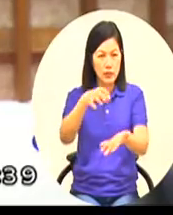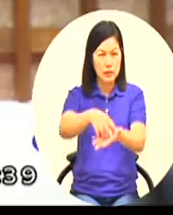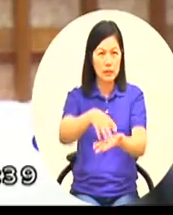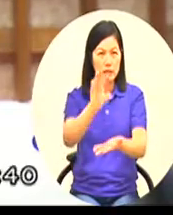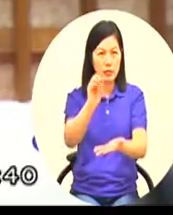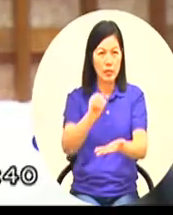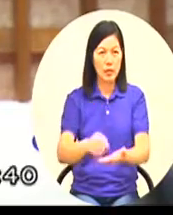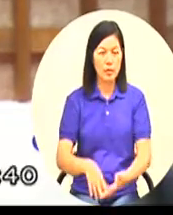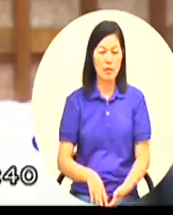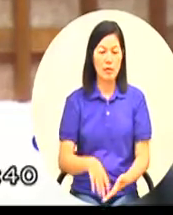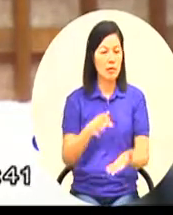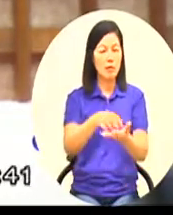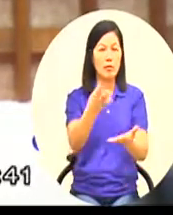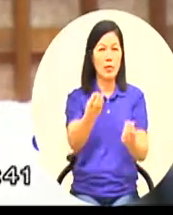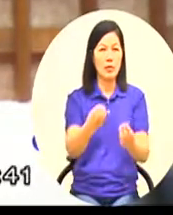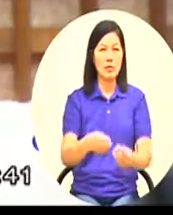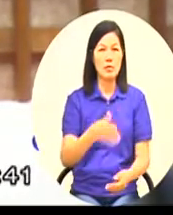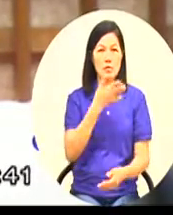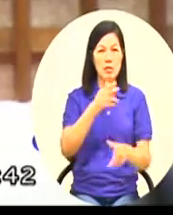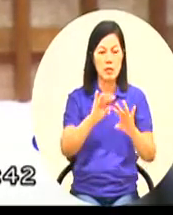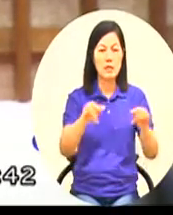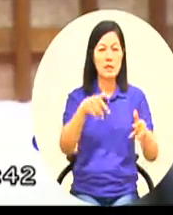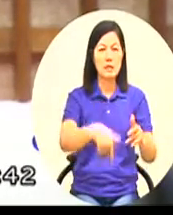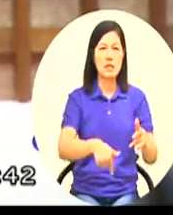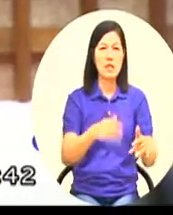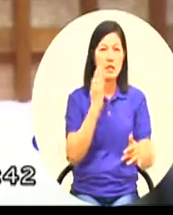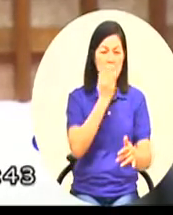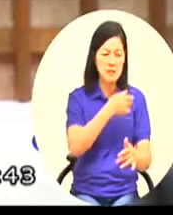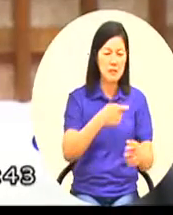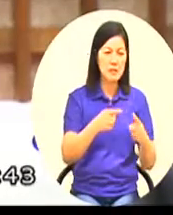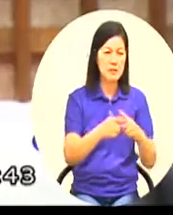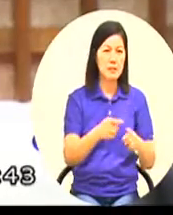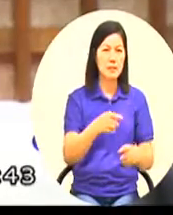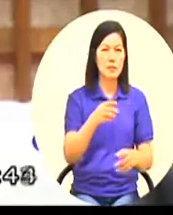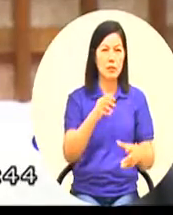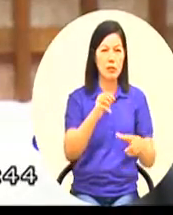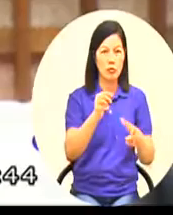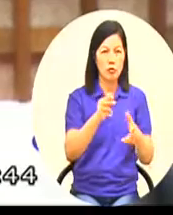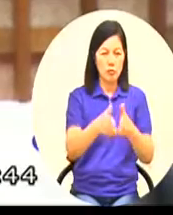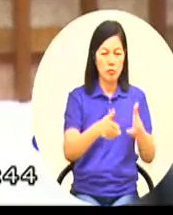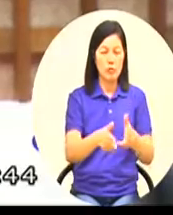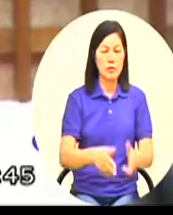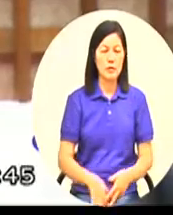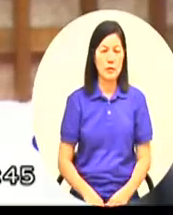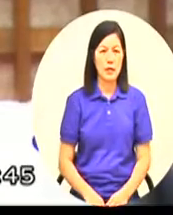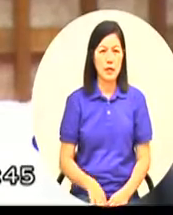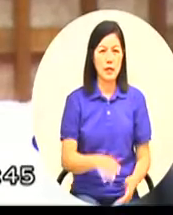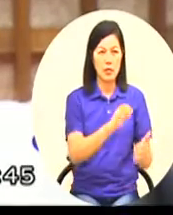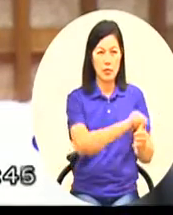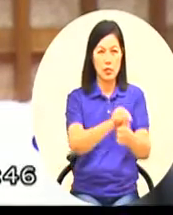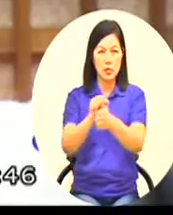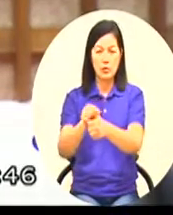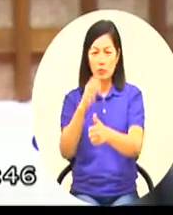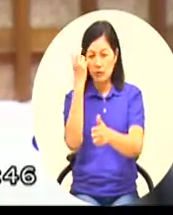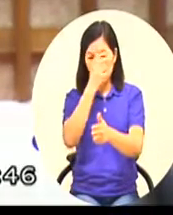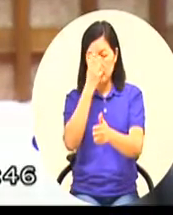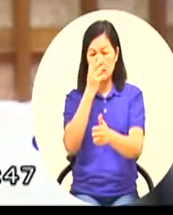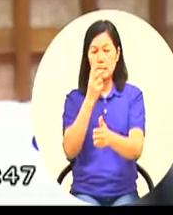有。 没有，他是地下工厂。我们怎么一方面送检调处理，一方面另外一方面就是